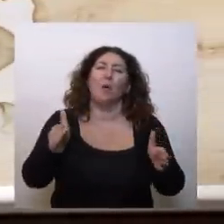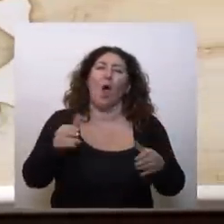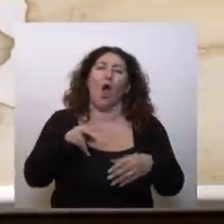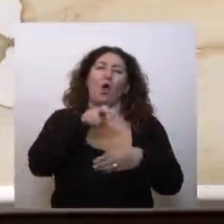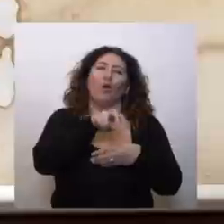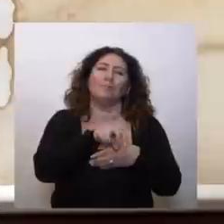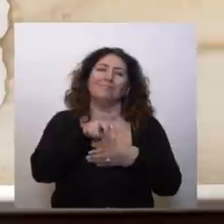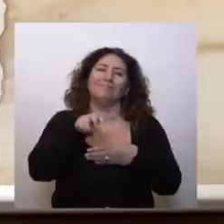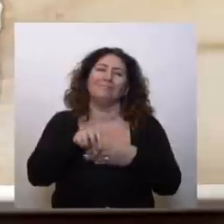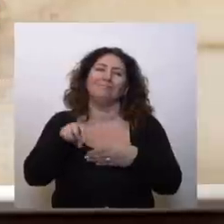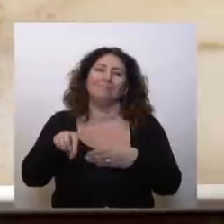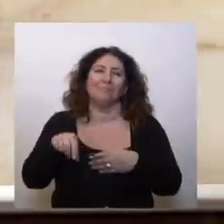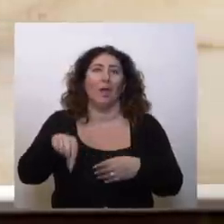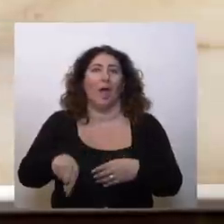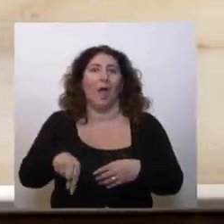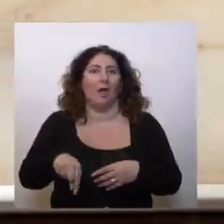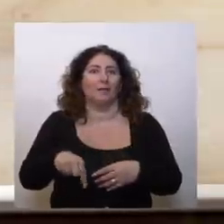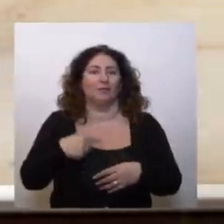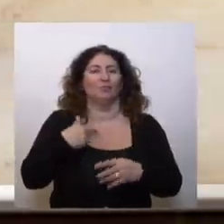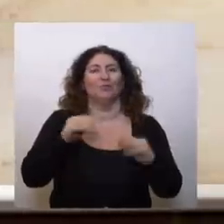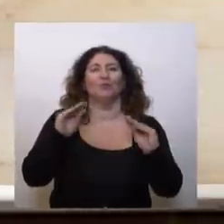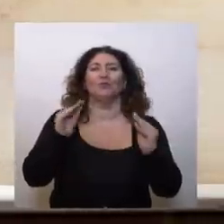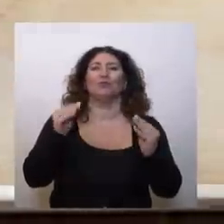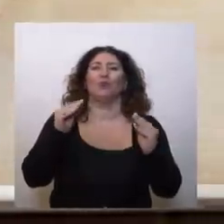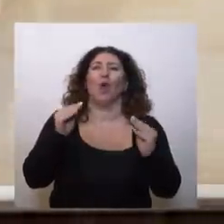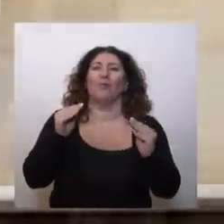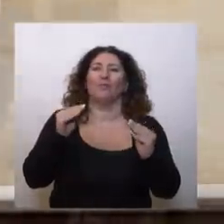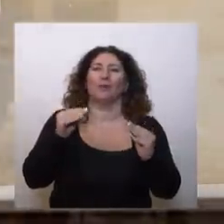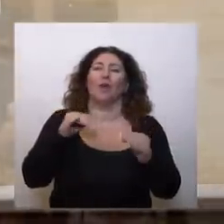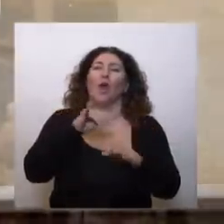effonderà dell'olio profumato